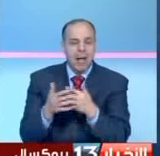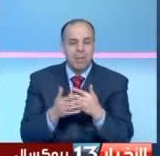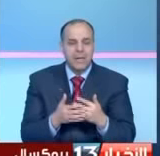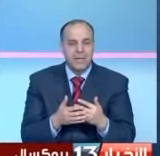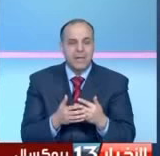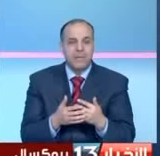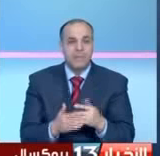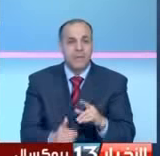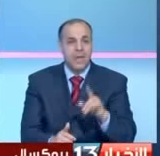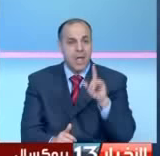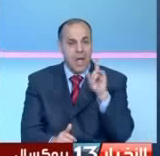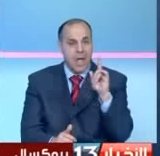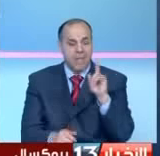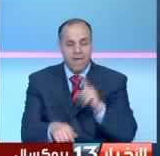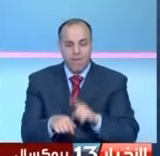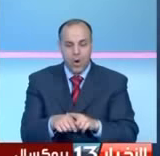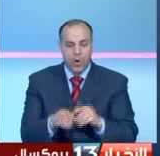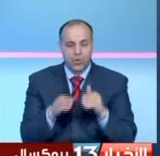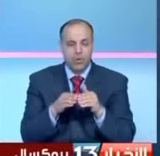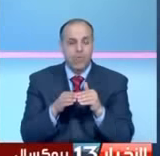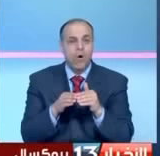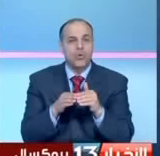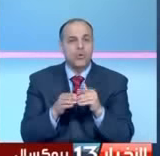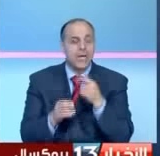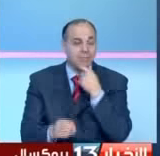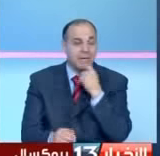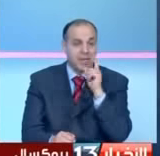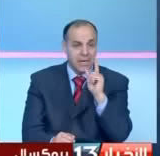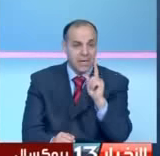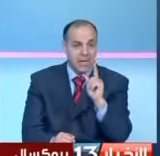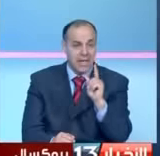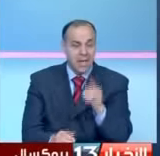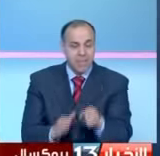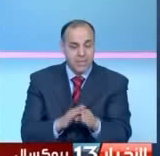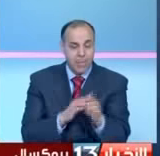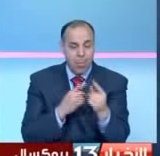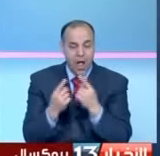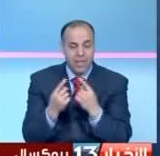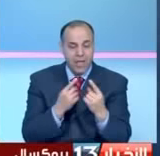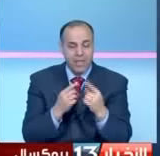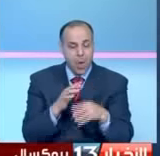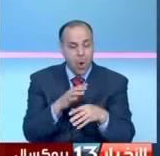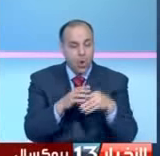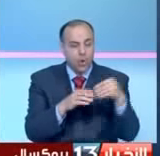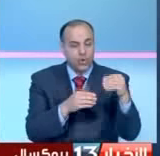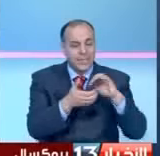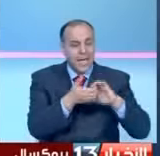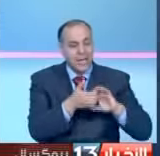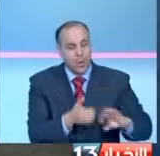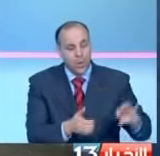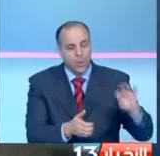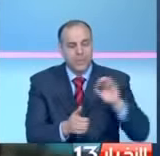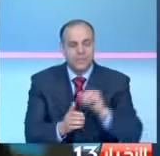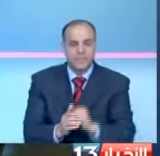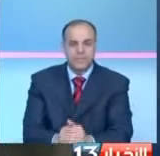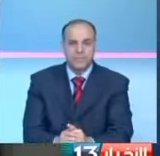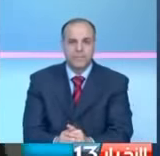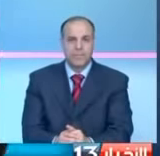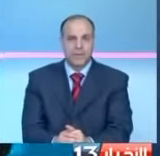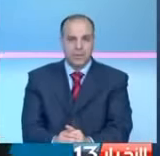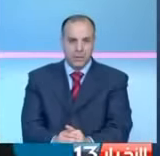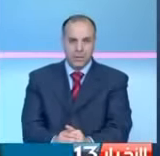الولايات المتحدة، في الوقت الذي تستعد فيه بريطانيا لبدء محادثات الخروج من الاتحاد الأوروبي.